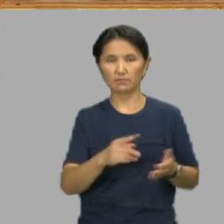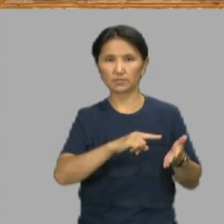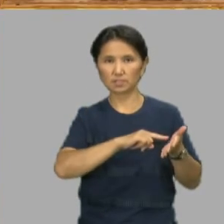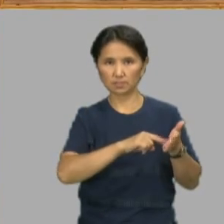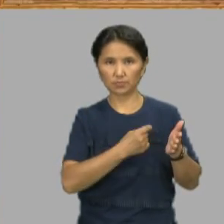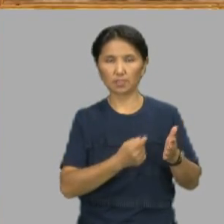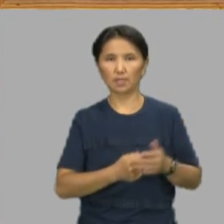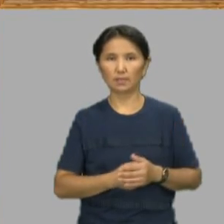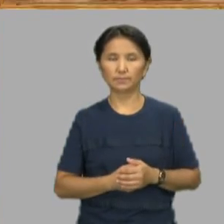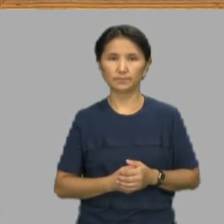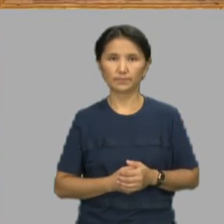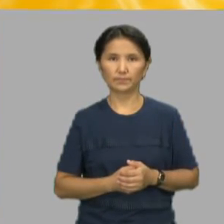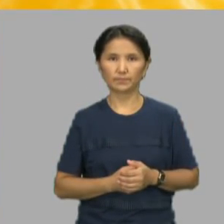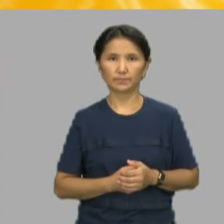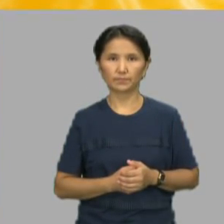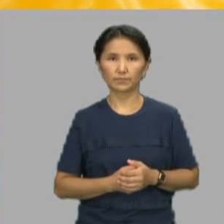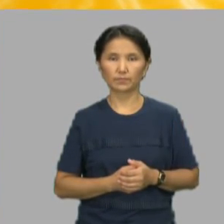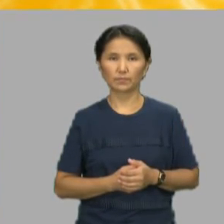ставится запятая.